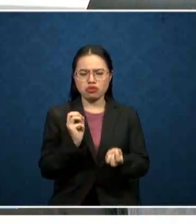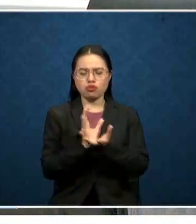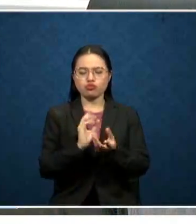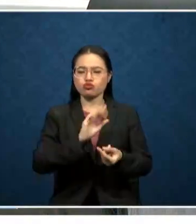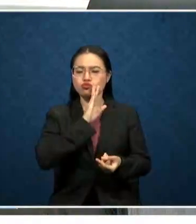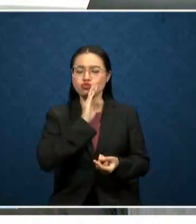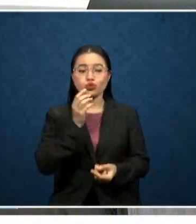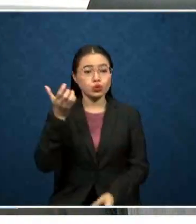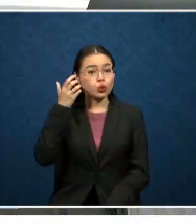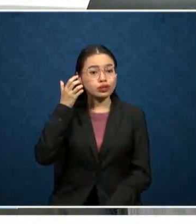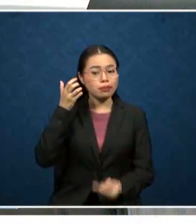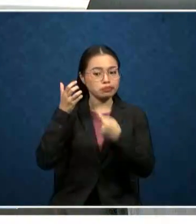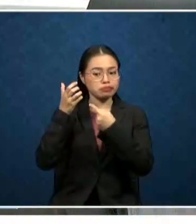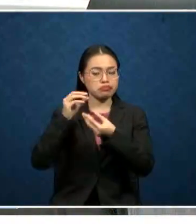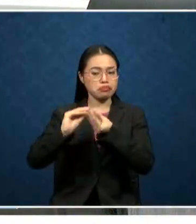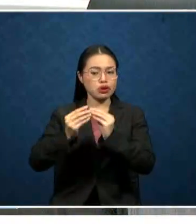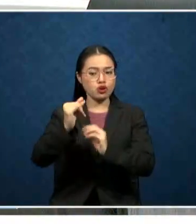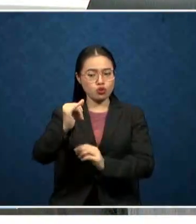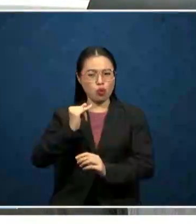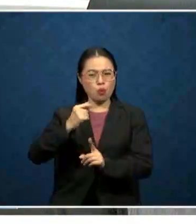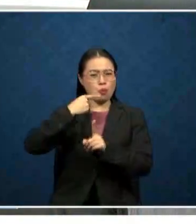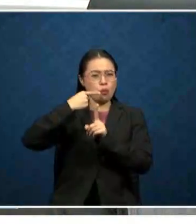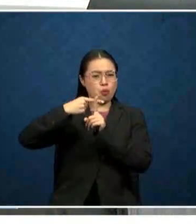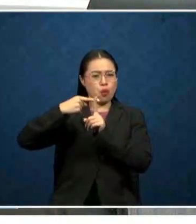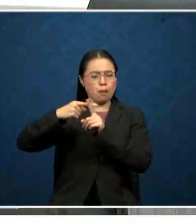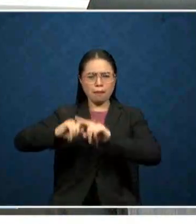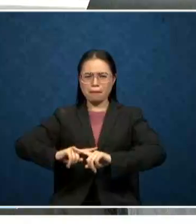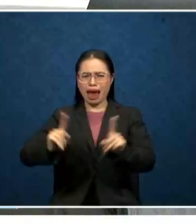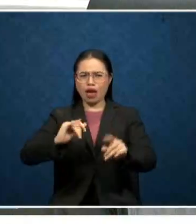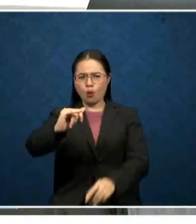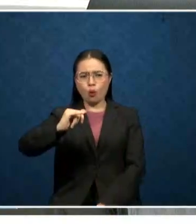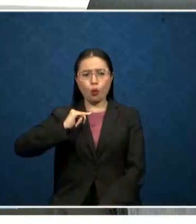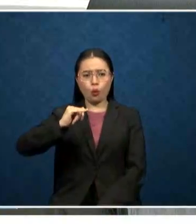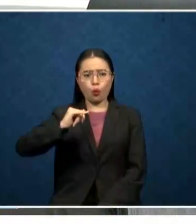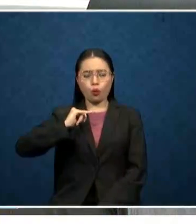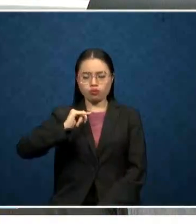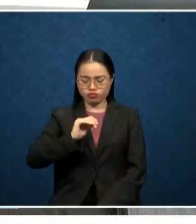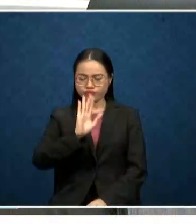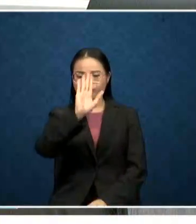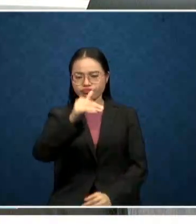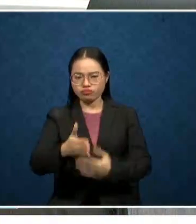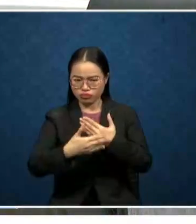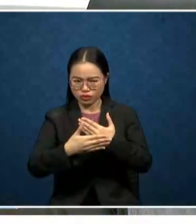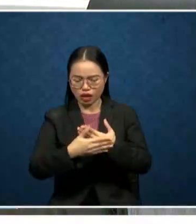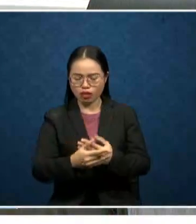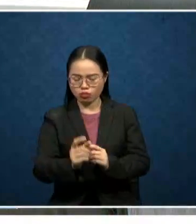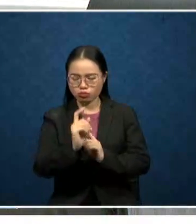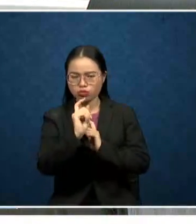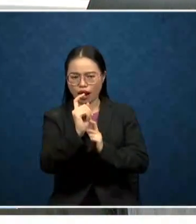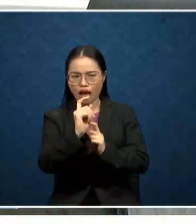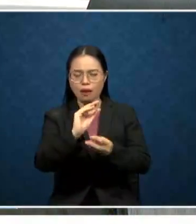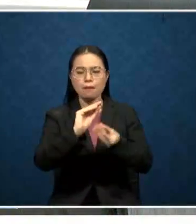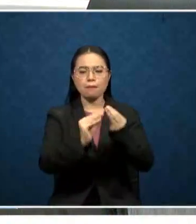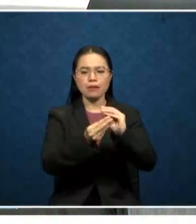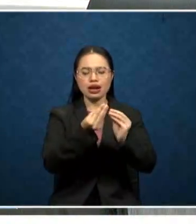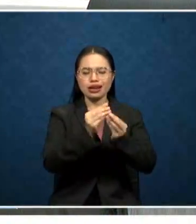าเนี่ยหรือมีบวกนะฮะสารพัดเลยนี่มาเนี่ยเราก็ระวังนะเบอร์แปลกๆมาเดี๋ยวนี้ขึ้นต้น